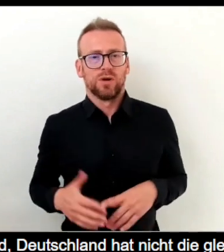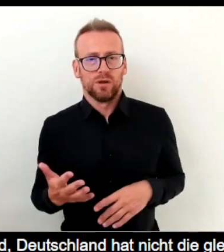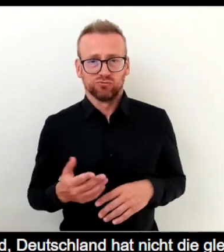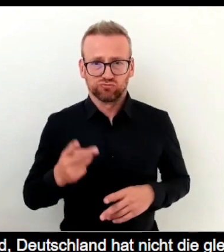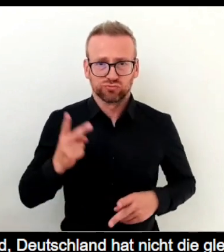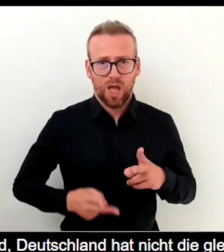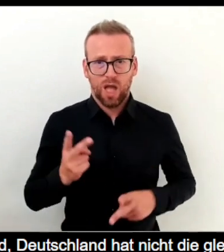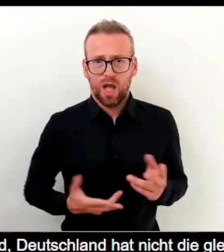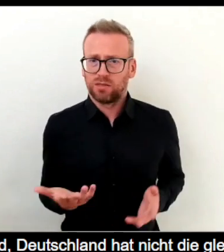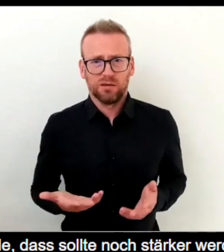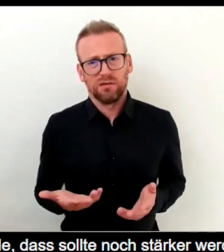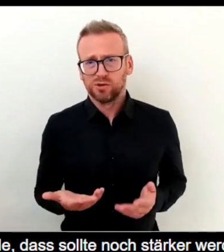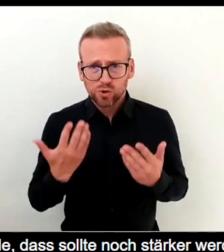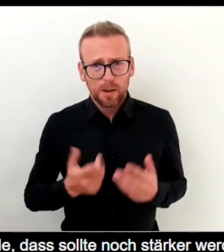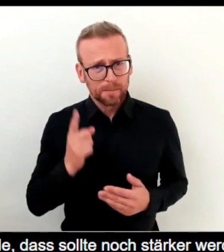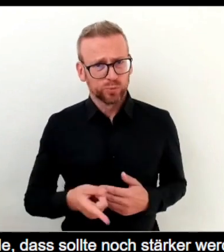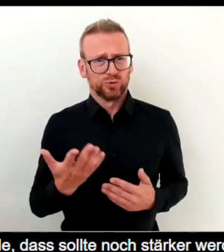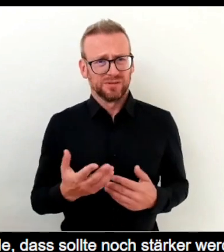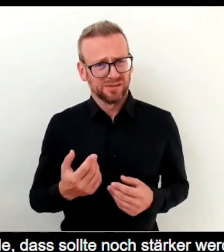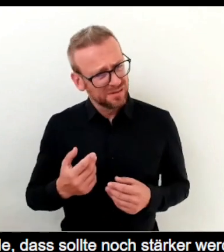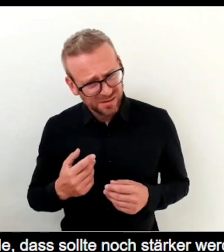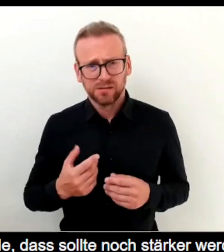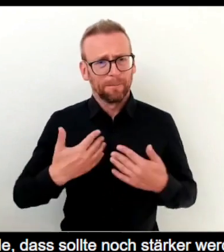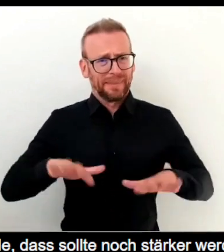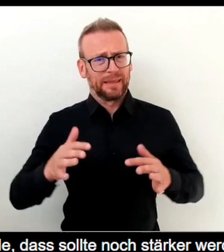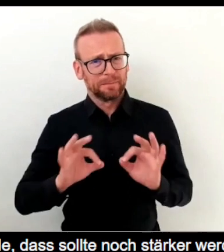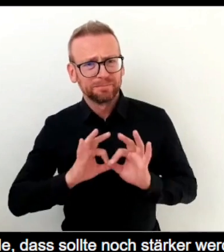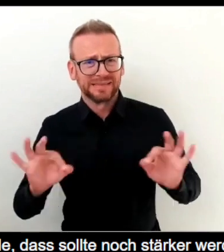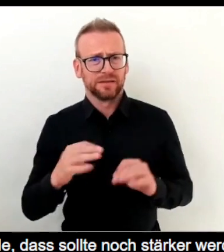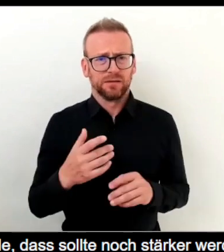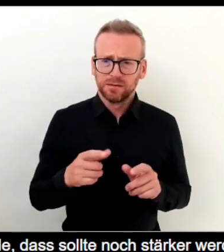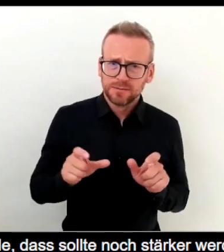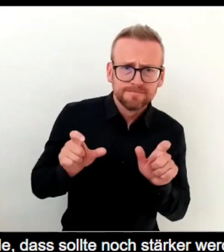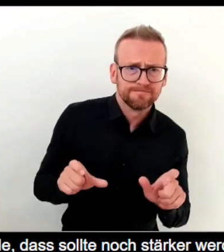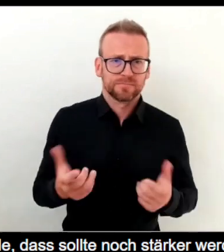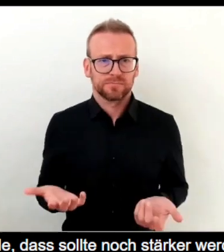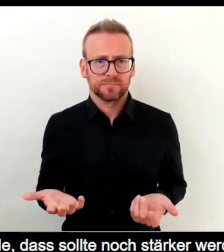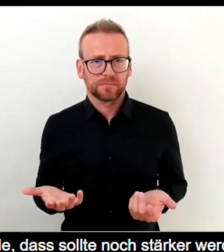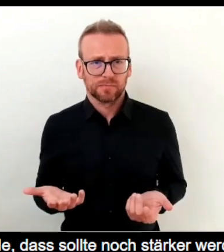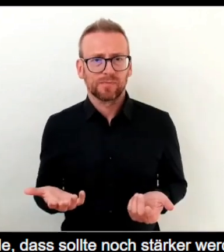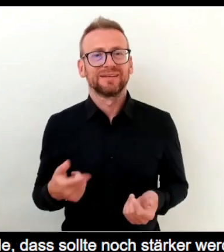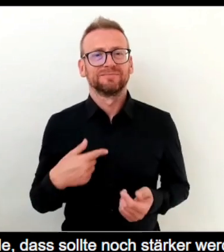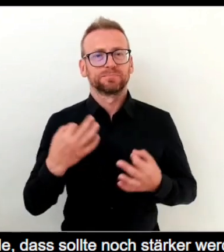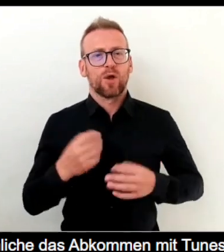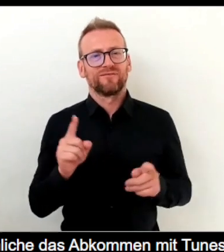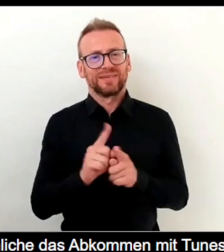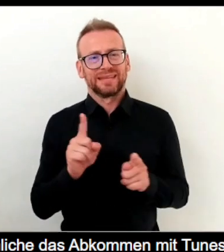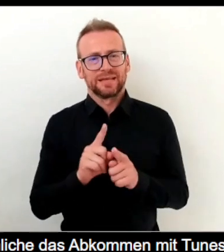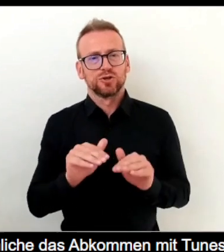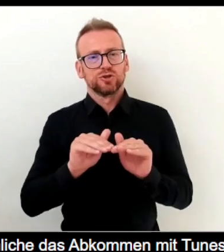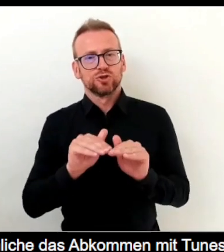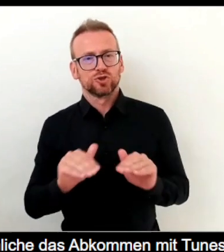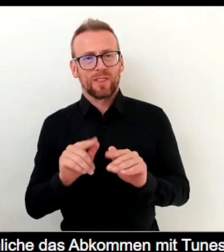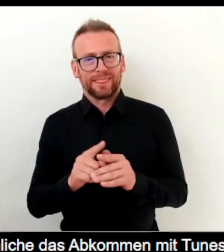wurde heute auch mehrfach von der Präsidentin gesagt, er muss mit den Menschen und nicht gegen die Menschen erfolgen. Und die Brechstange, die wäre sicherlich der falsche Weg.